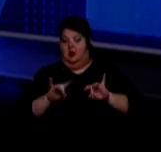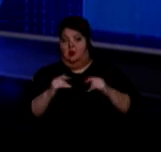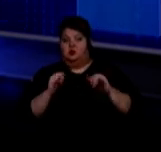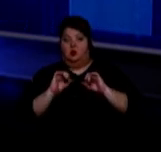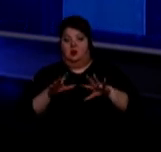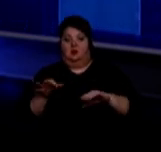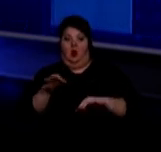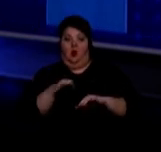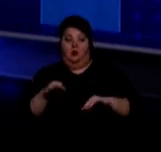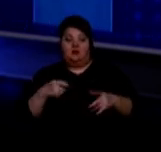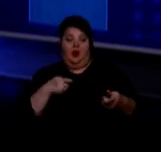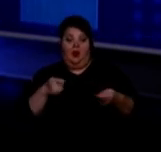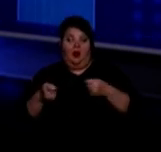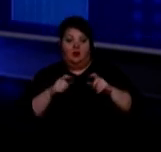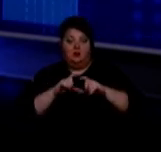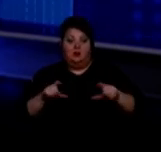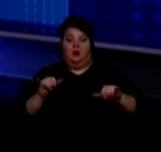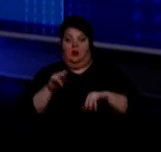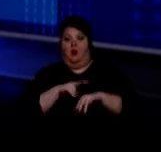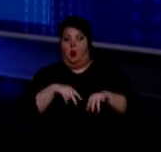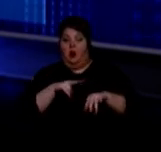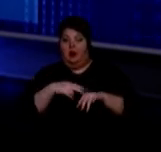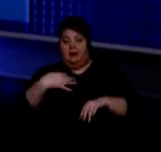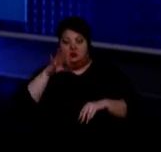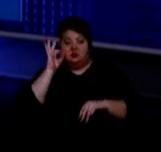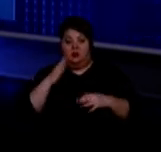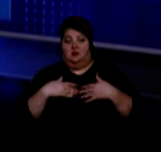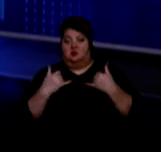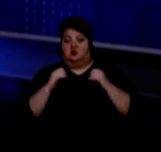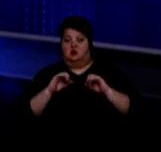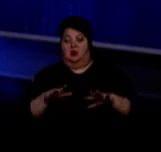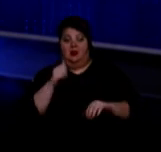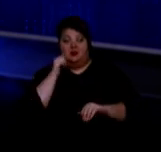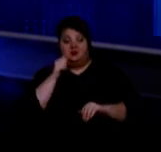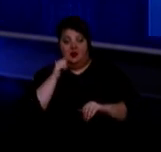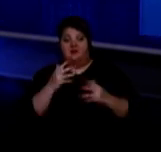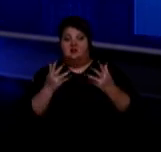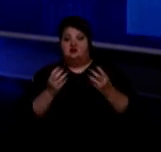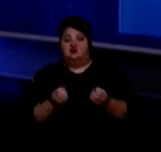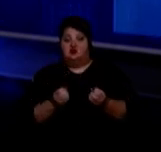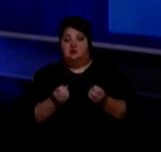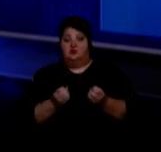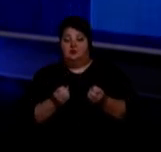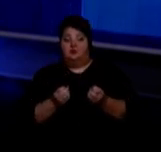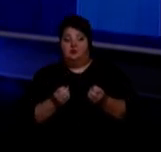обласна адміністрація, сьогодні здавала і поліція наша. Завтра там ще